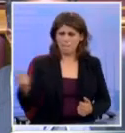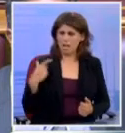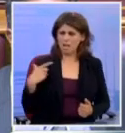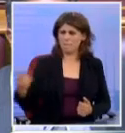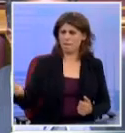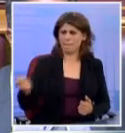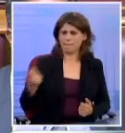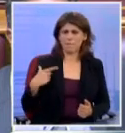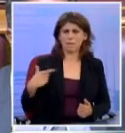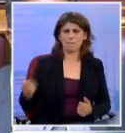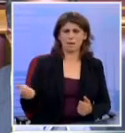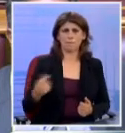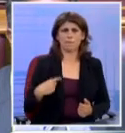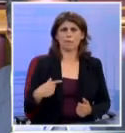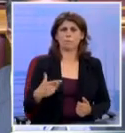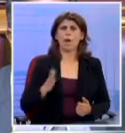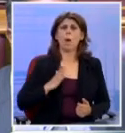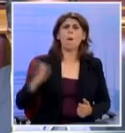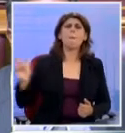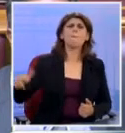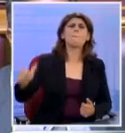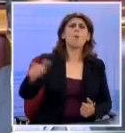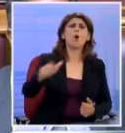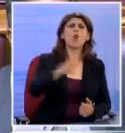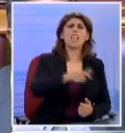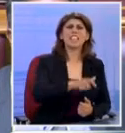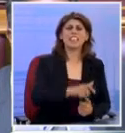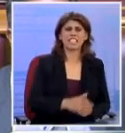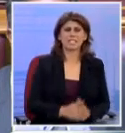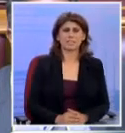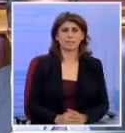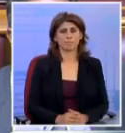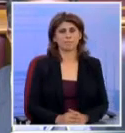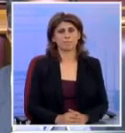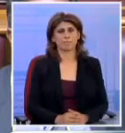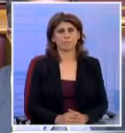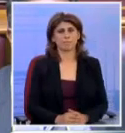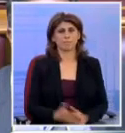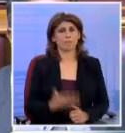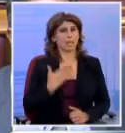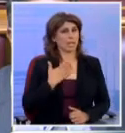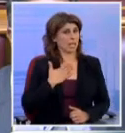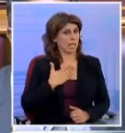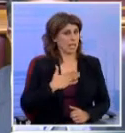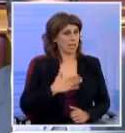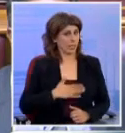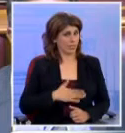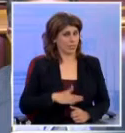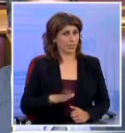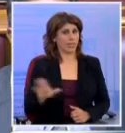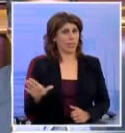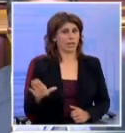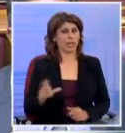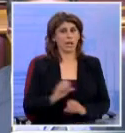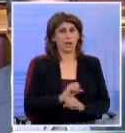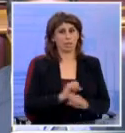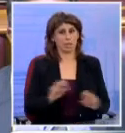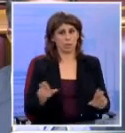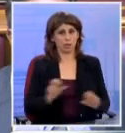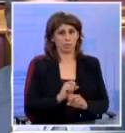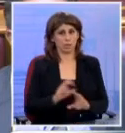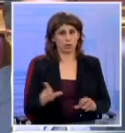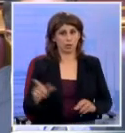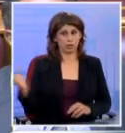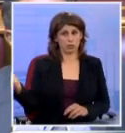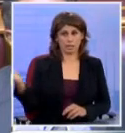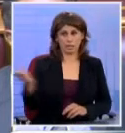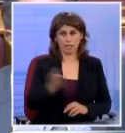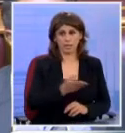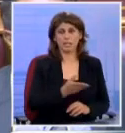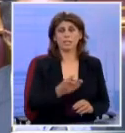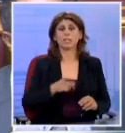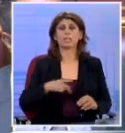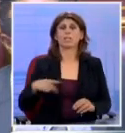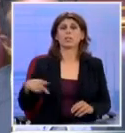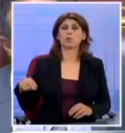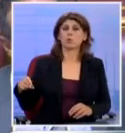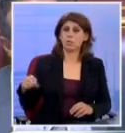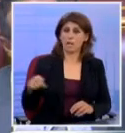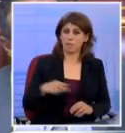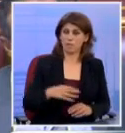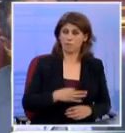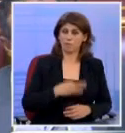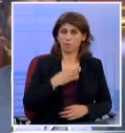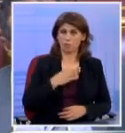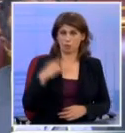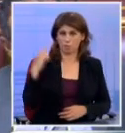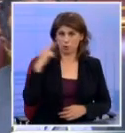στέλνουν πολίτες, ήθελα να πληροφορήσω και εσάς και τους συναδέλφους μου,